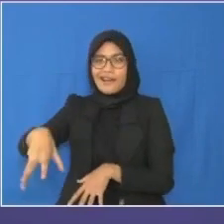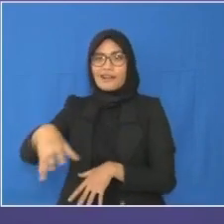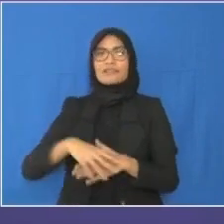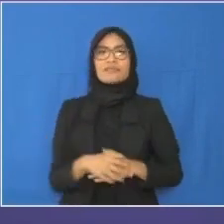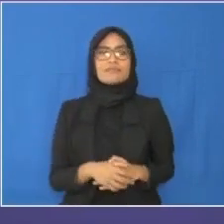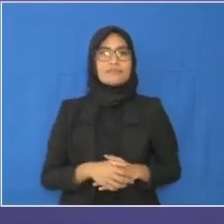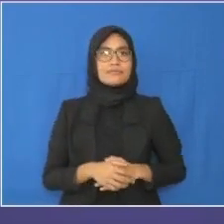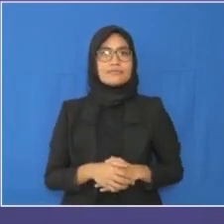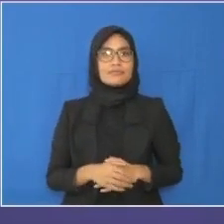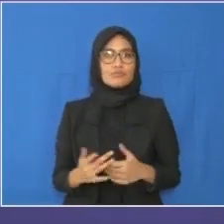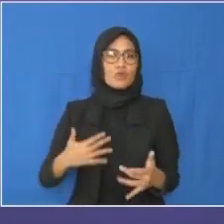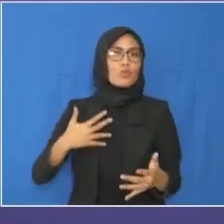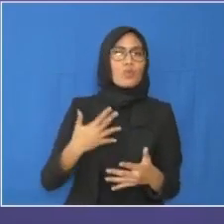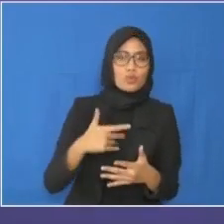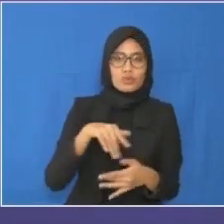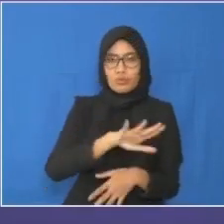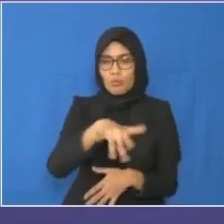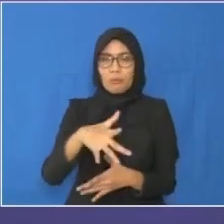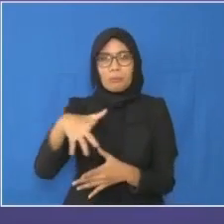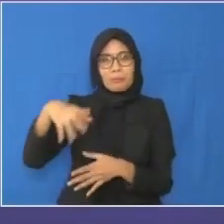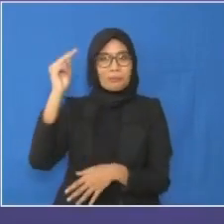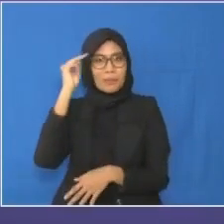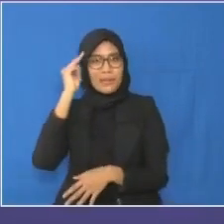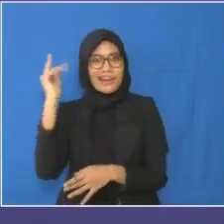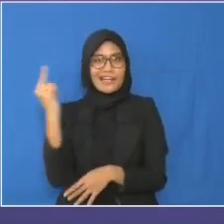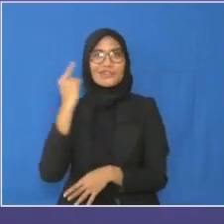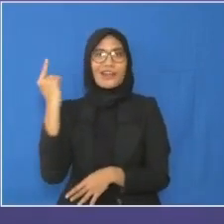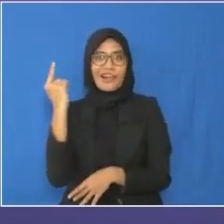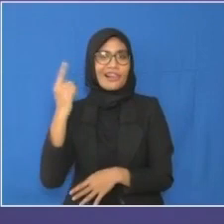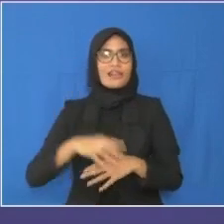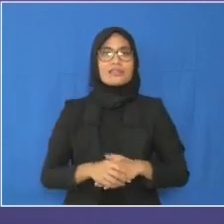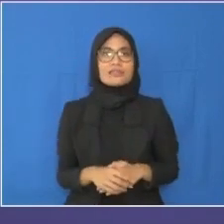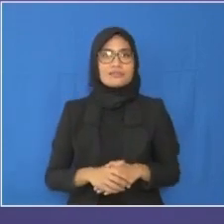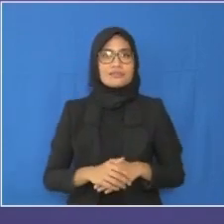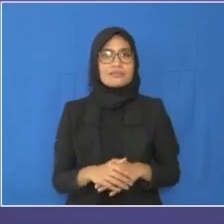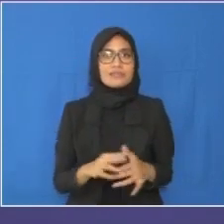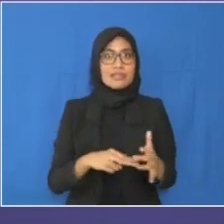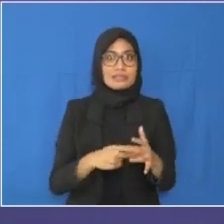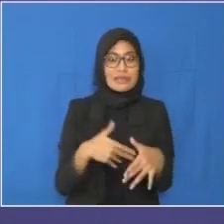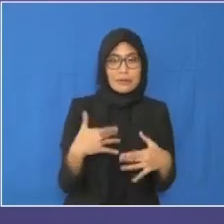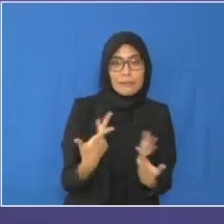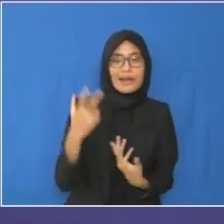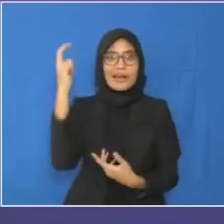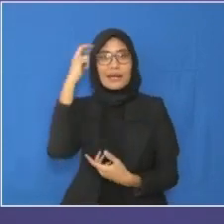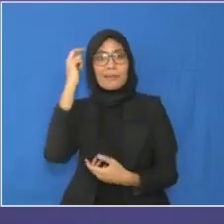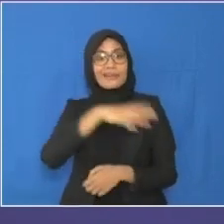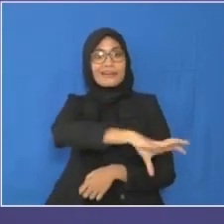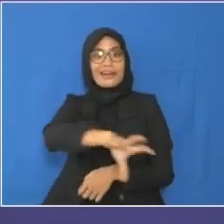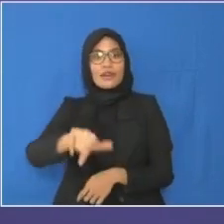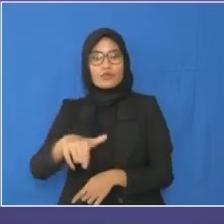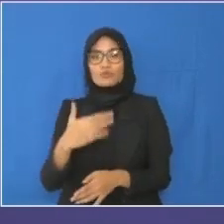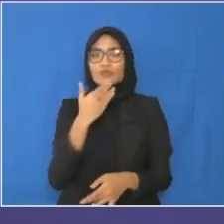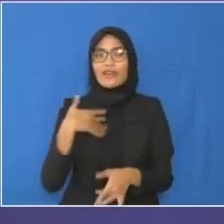Hai demikian seterusnya sampai dengan pimpinan Nasional oleh karena itu kepala daerah adalah penanggungjawab